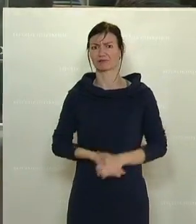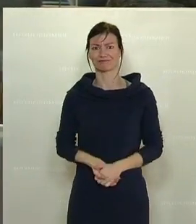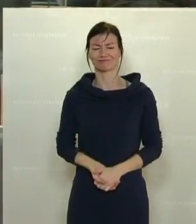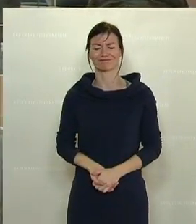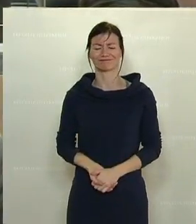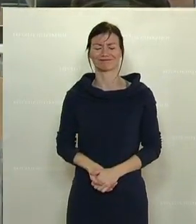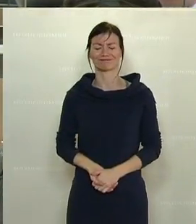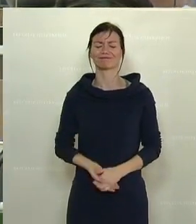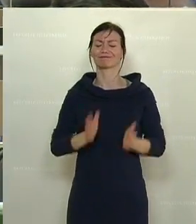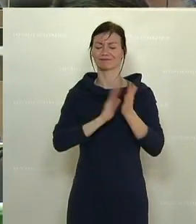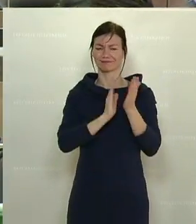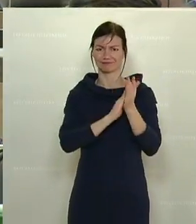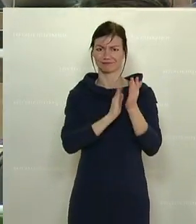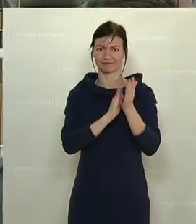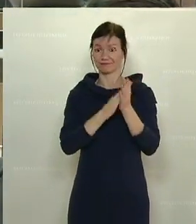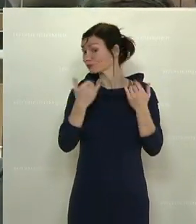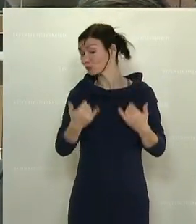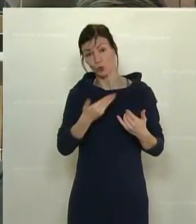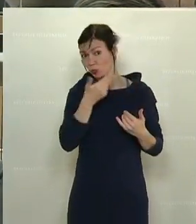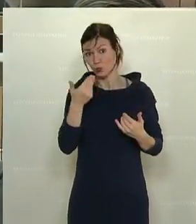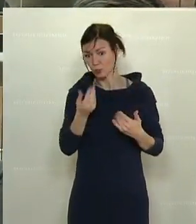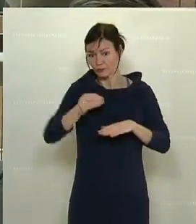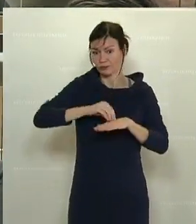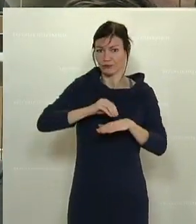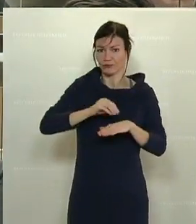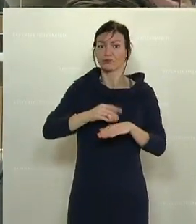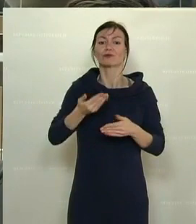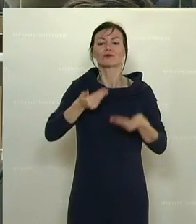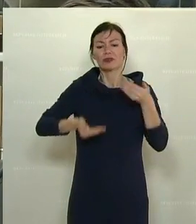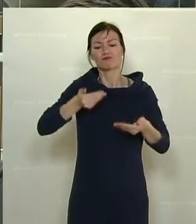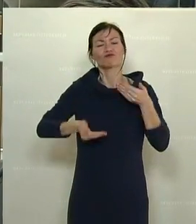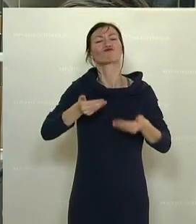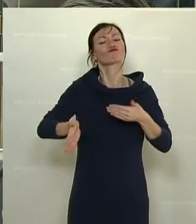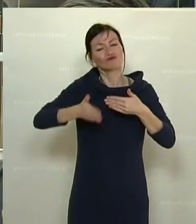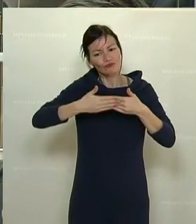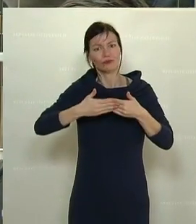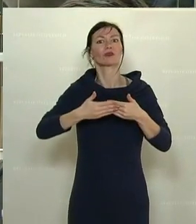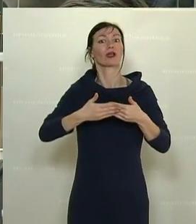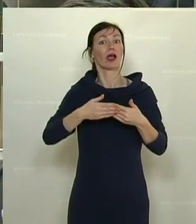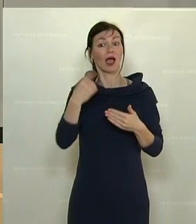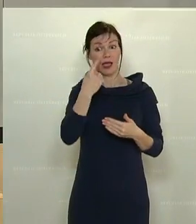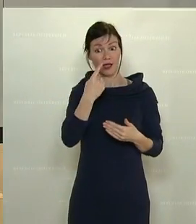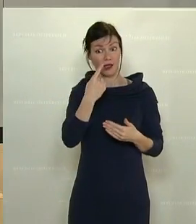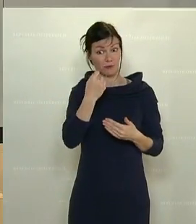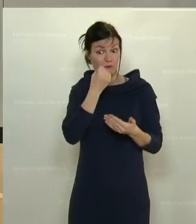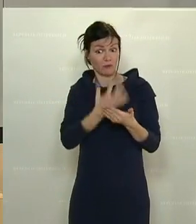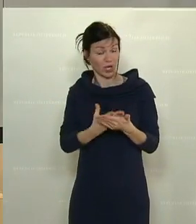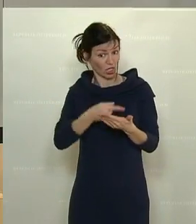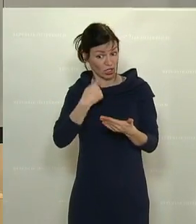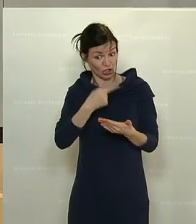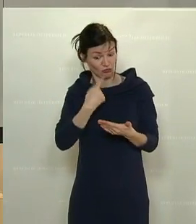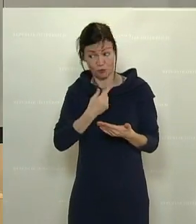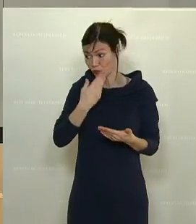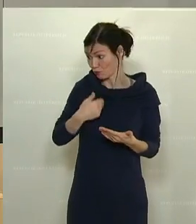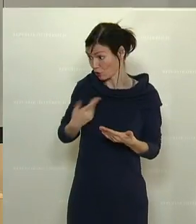Zu Wort ist niemand mehr gemeldet. Die Debatte ist geschlossen. Die Berichterstatterin wünscht das Schlusswort. Das ist nicht